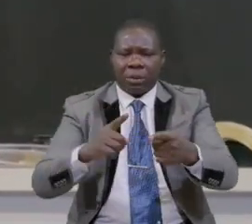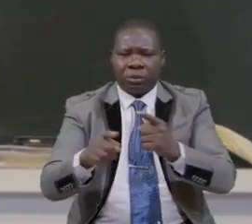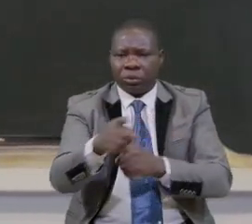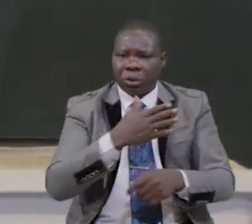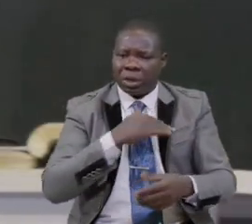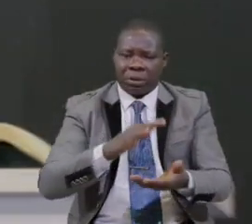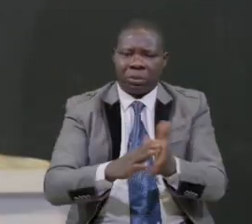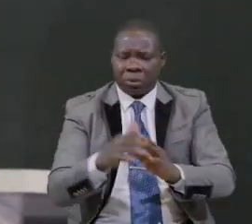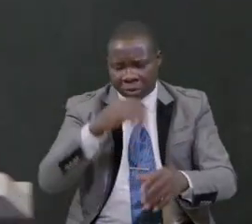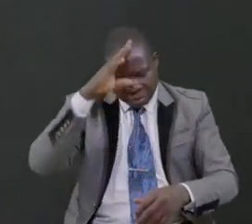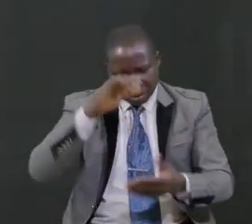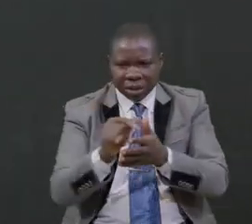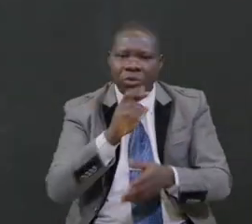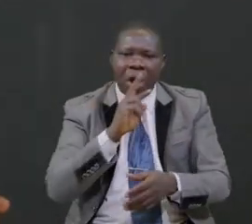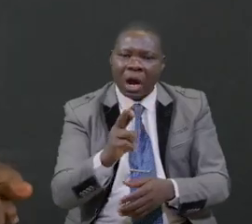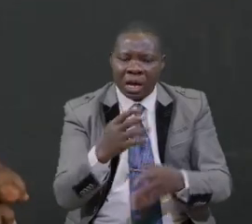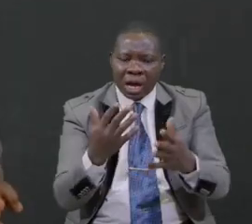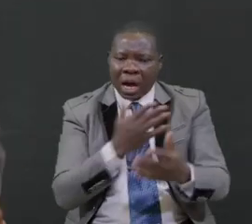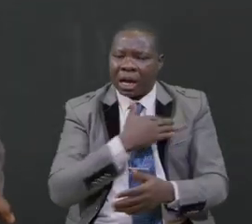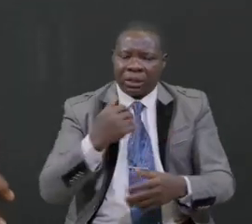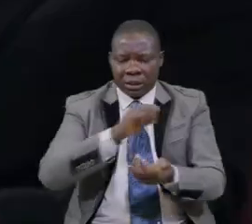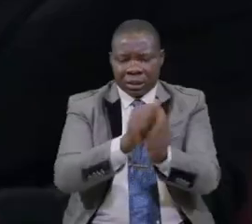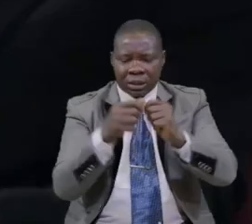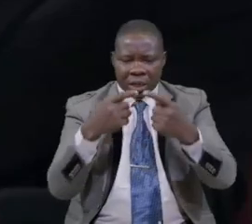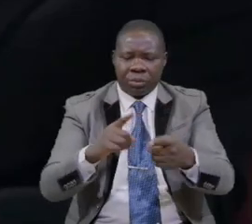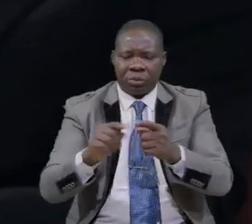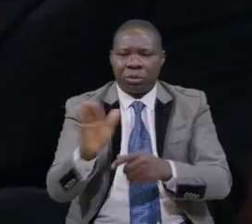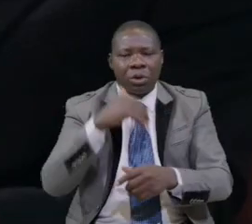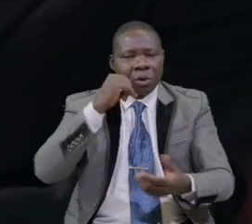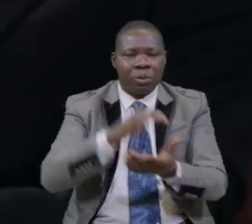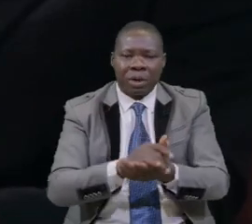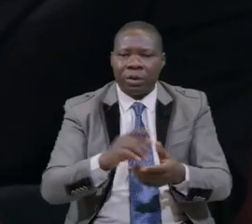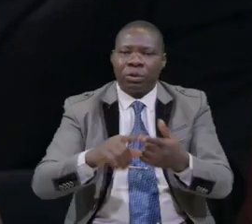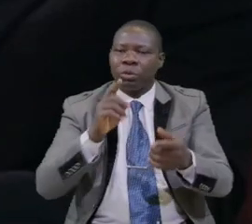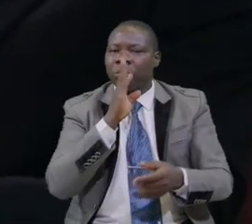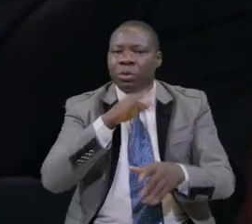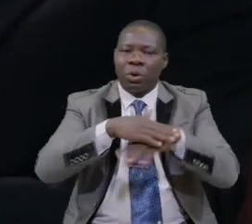femme, et elle sera ou elle, ce qu'elle doit être au nom de Jésus.